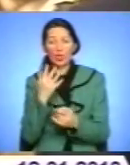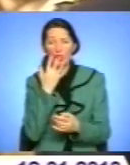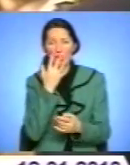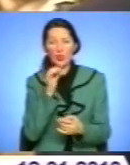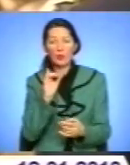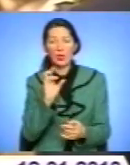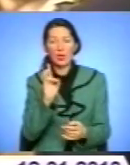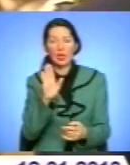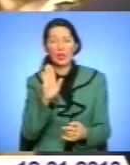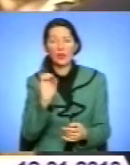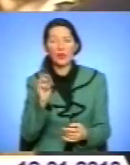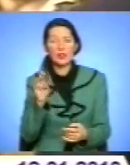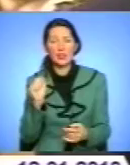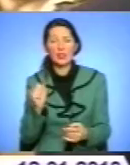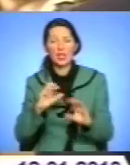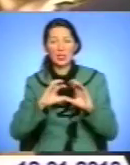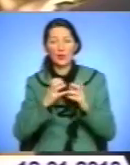і світового капіталу.